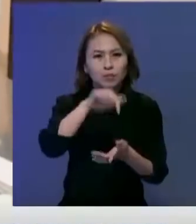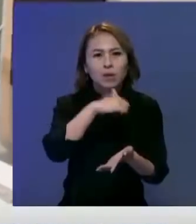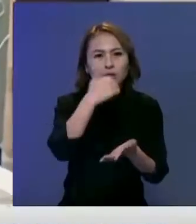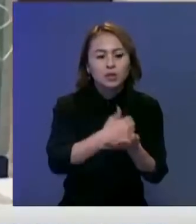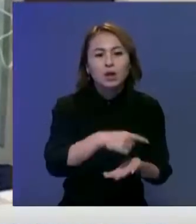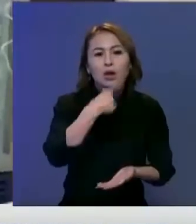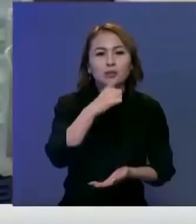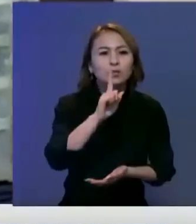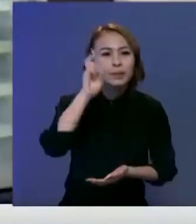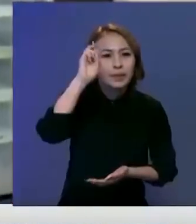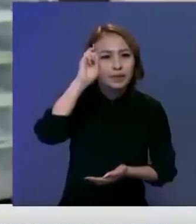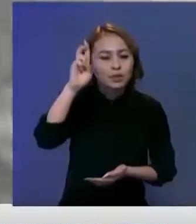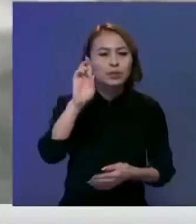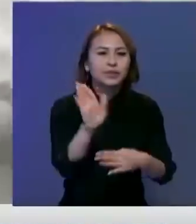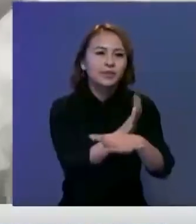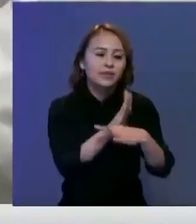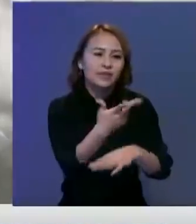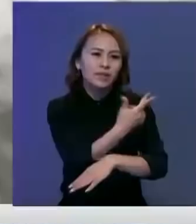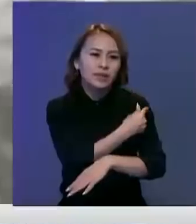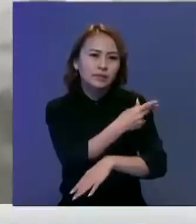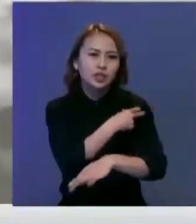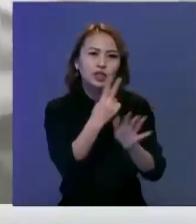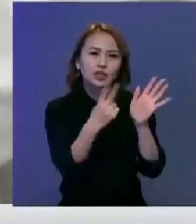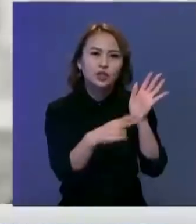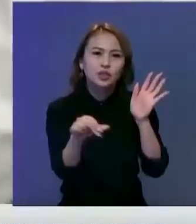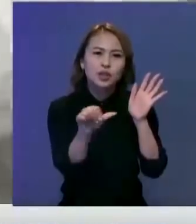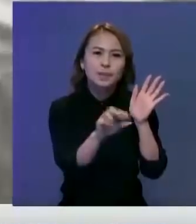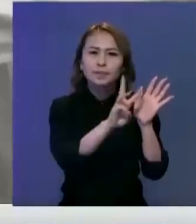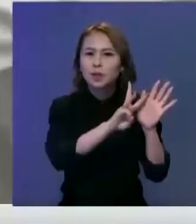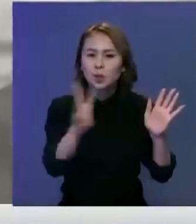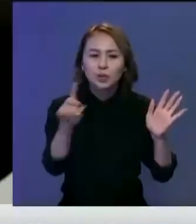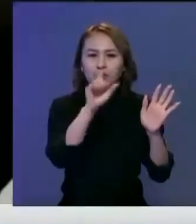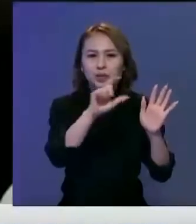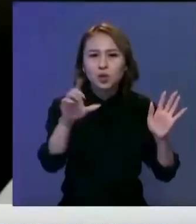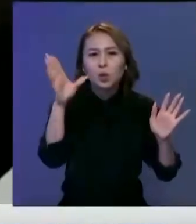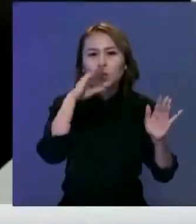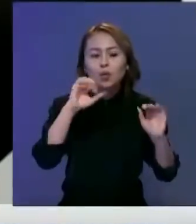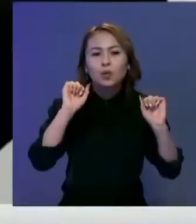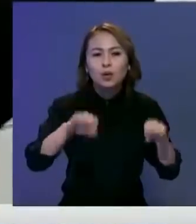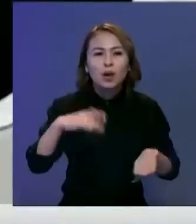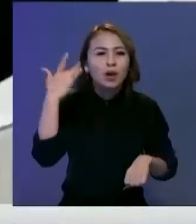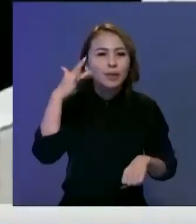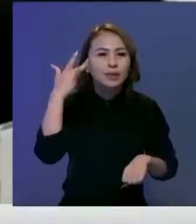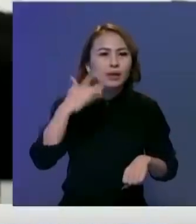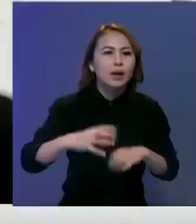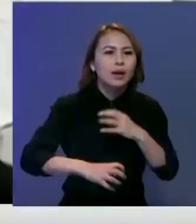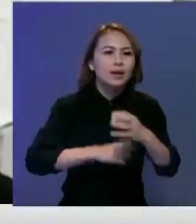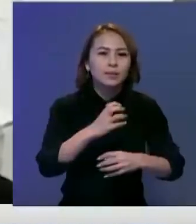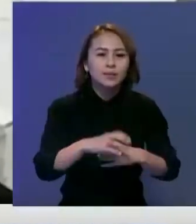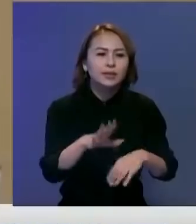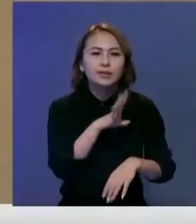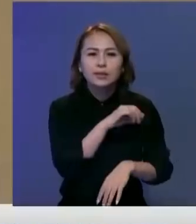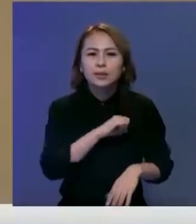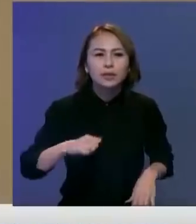башысының айтуынша, аталған мемлекеттерге бөлінетін вакцина мүлшері 7,5 миллион дозаға жетуі мүмкін. Айта кетек, Латин-Америкасы